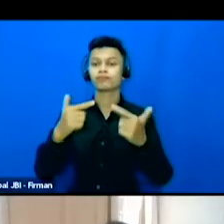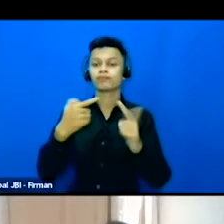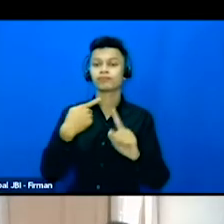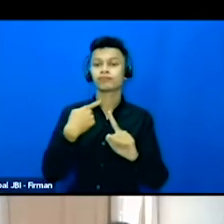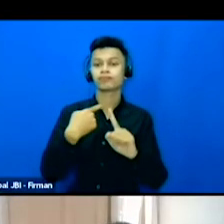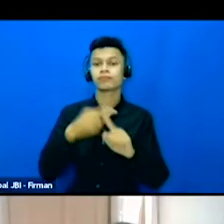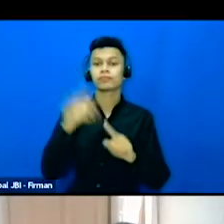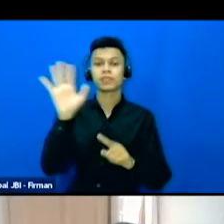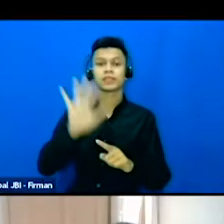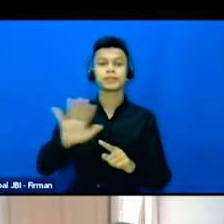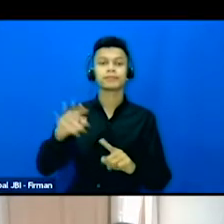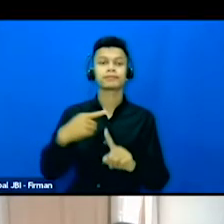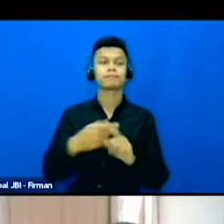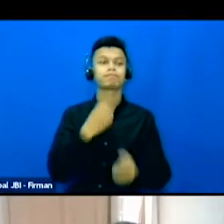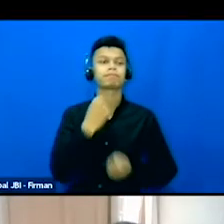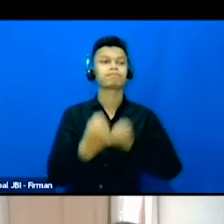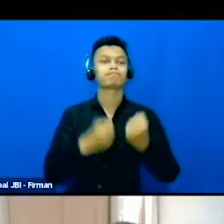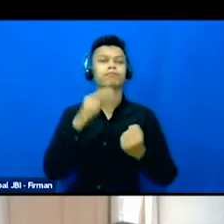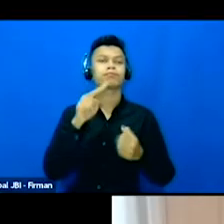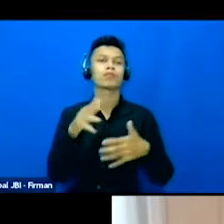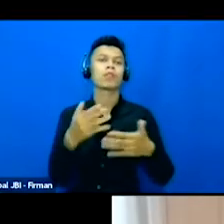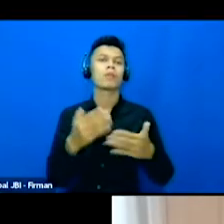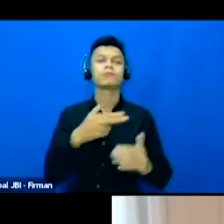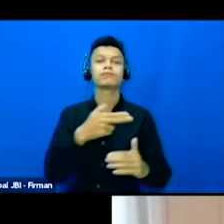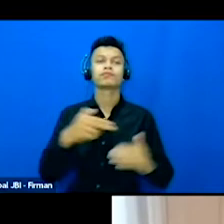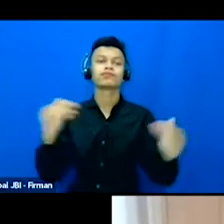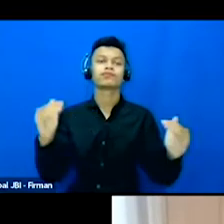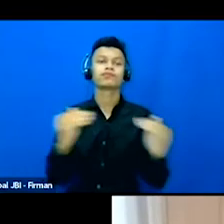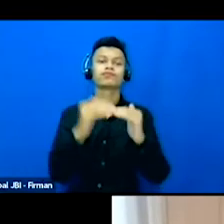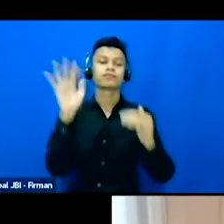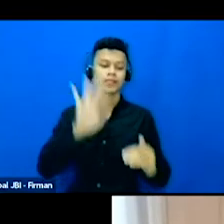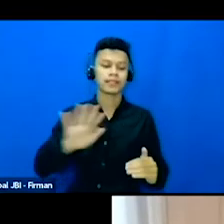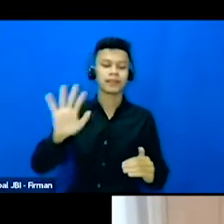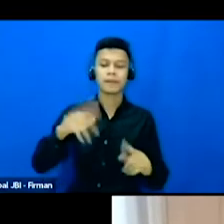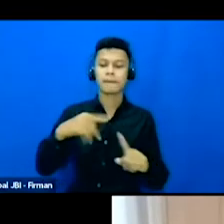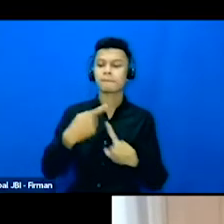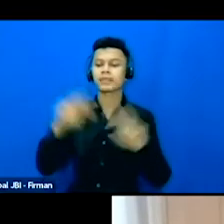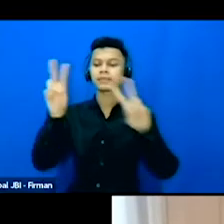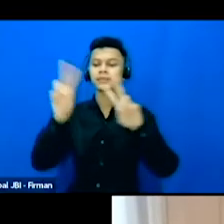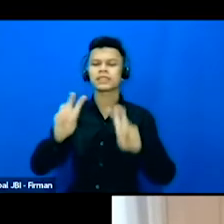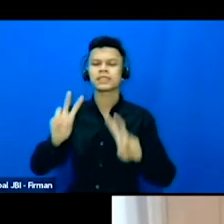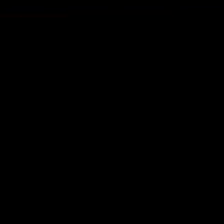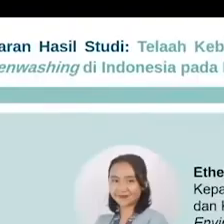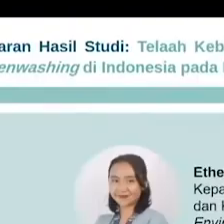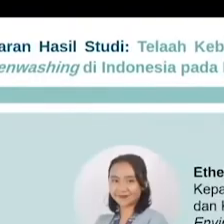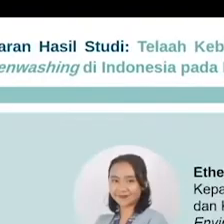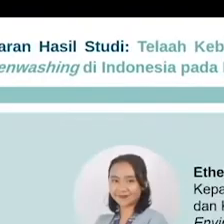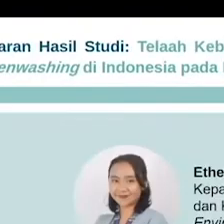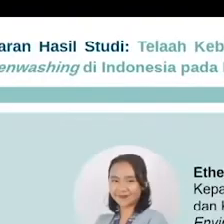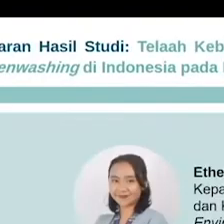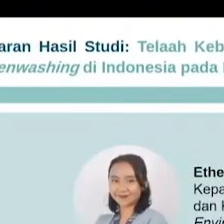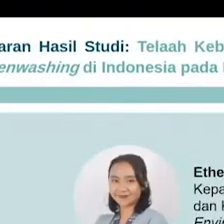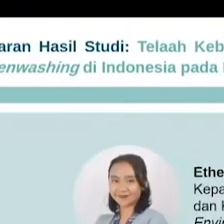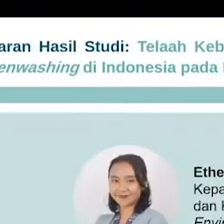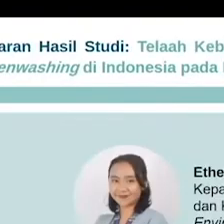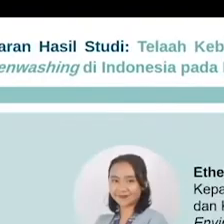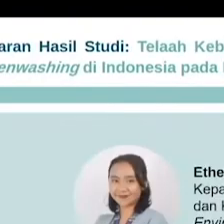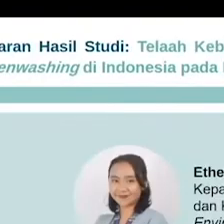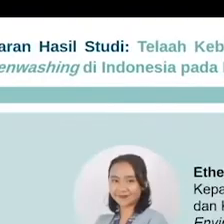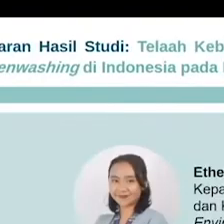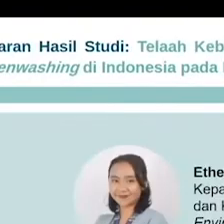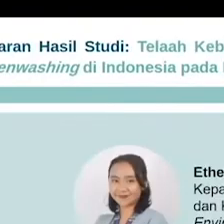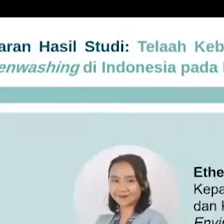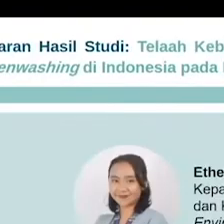aktif dalam gerakan kewujudan keadilan iklim di Indonesia dan melakukan penelitian serta asistensi hukum terhadap penyusunan sejumlah peraturan